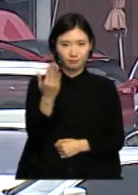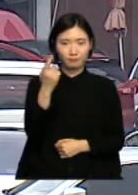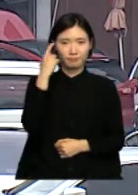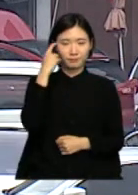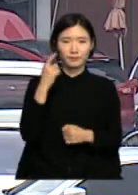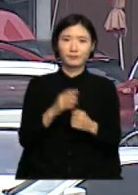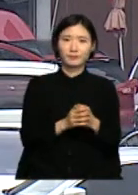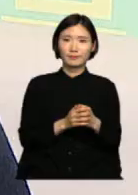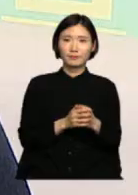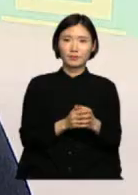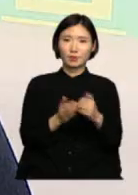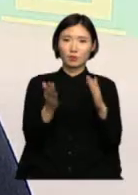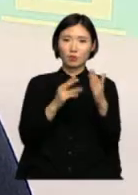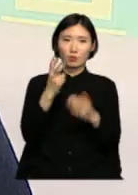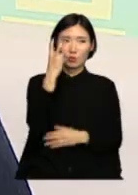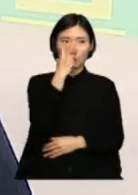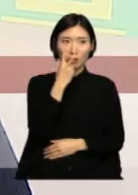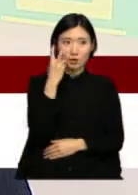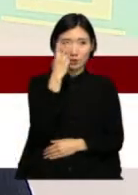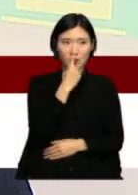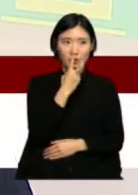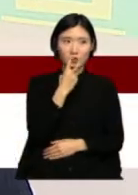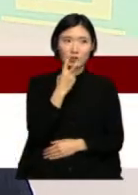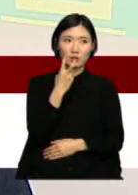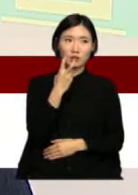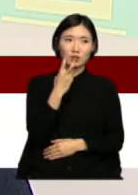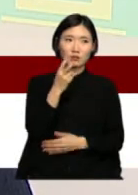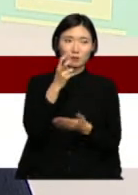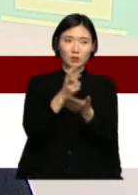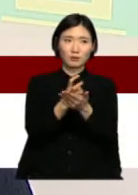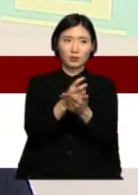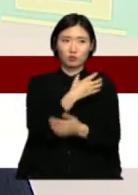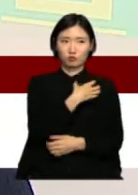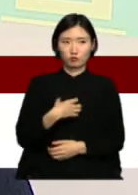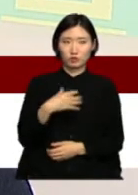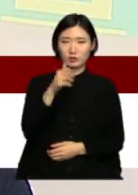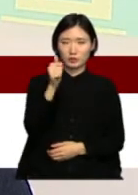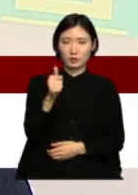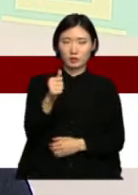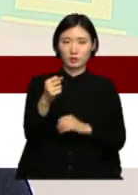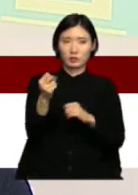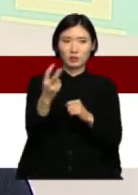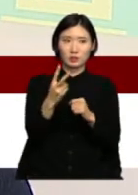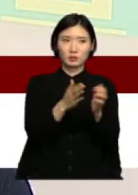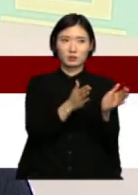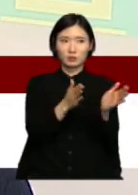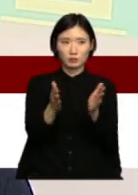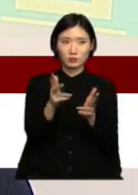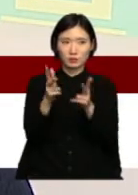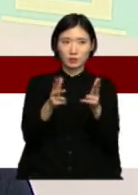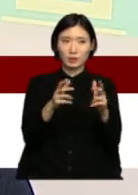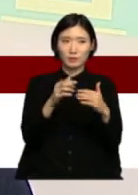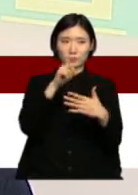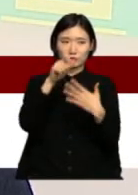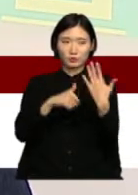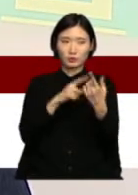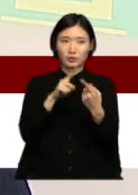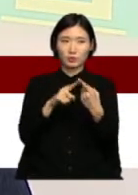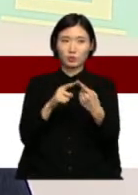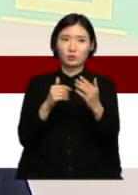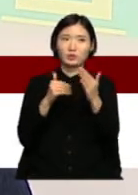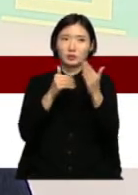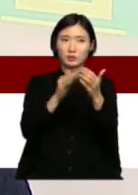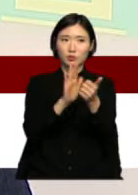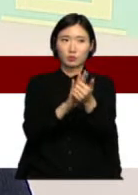입장입니다. 공공관리센터 자체가 자치구청장이 그 각 정비 사업의 단계별로 진행에 도움을 주고